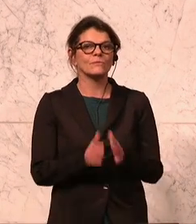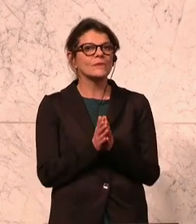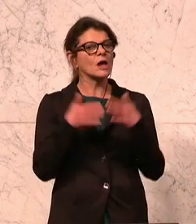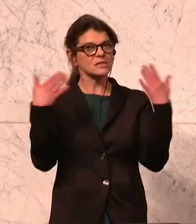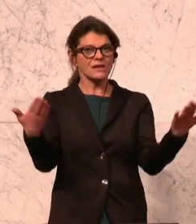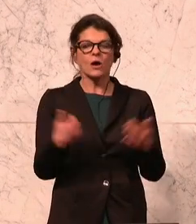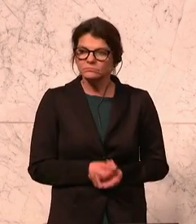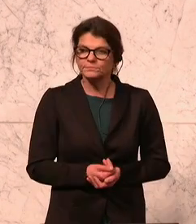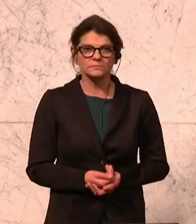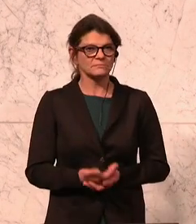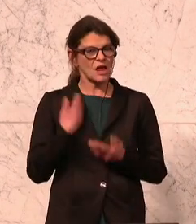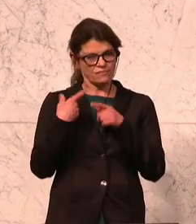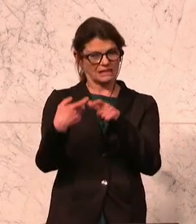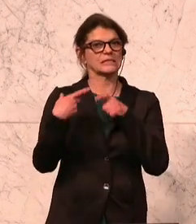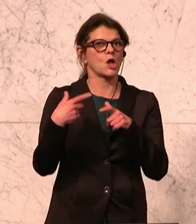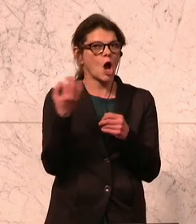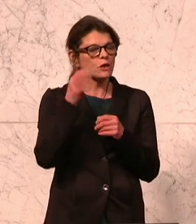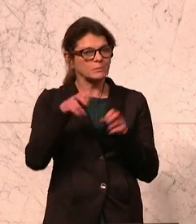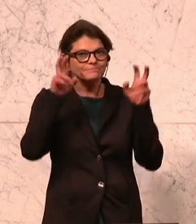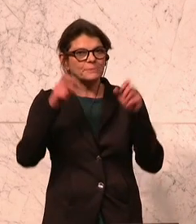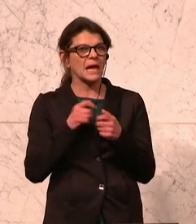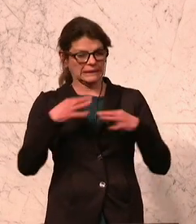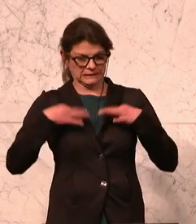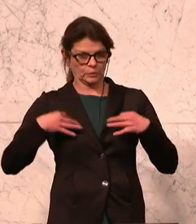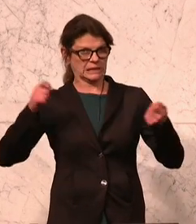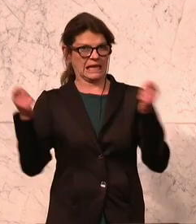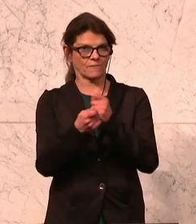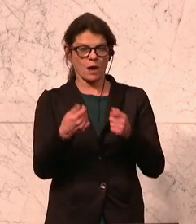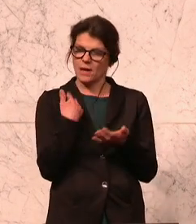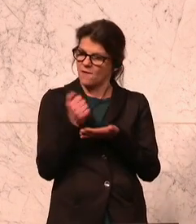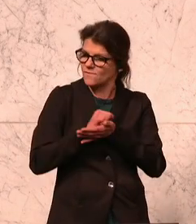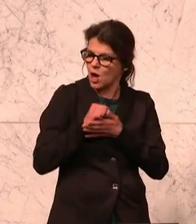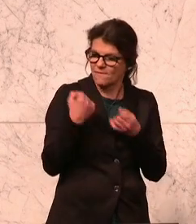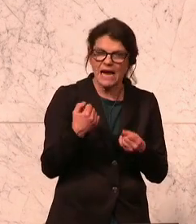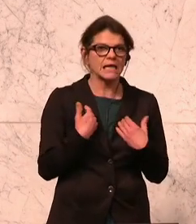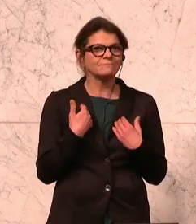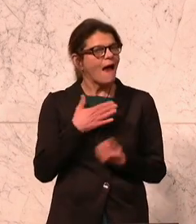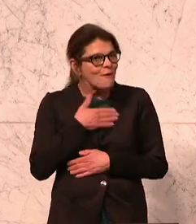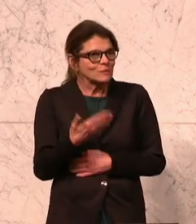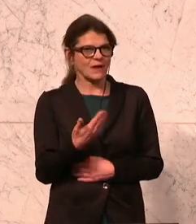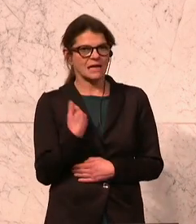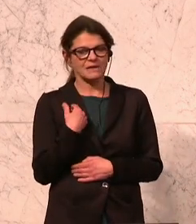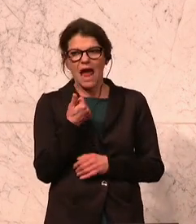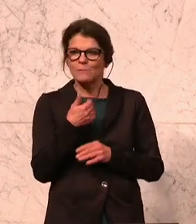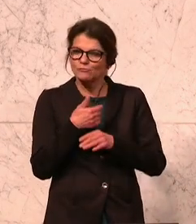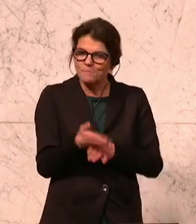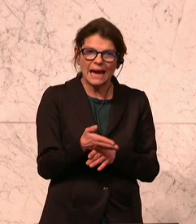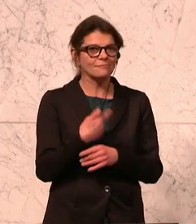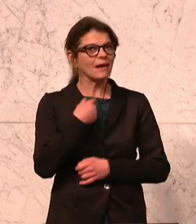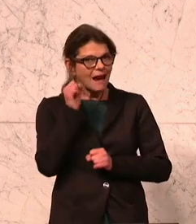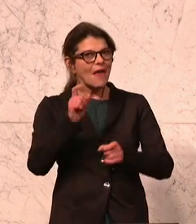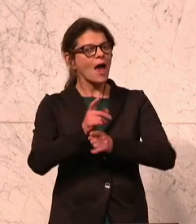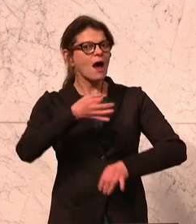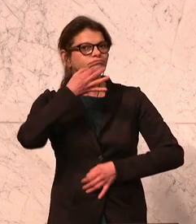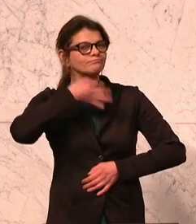So, wir reden hier heute über die Gesundheitsreform und ich freue mich sehr, dass ich ausnahmsweise mal zu späterer Stunde eine Rede halten